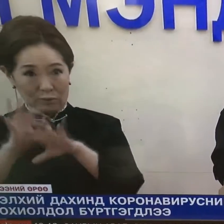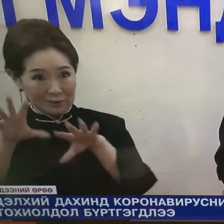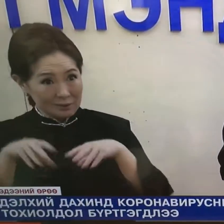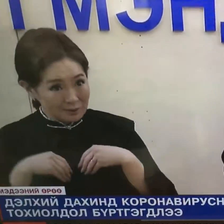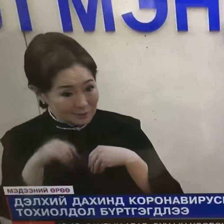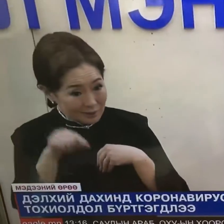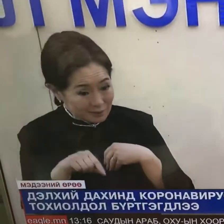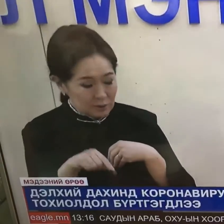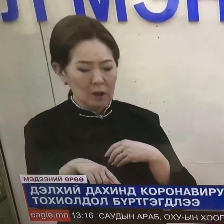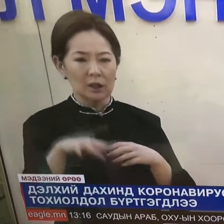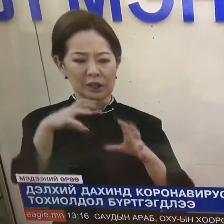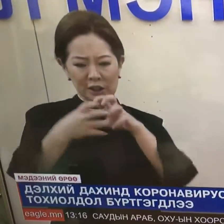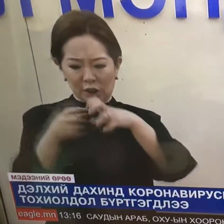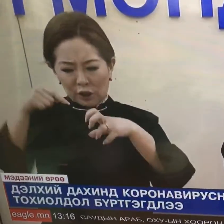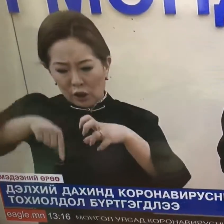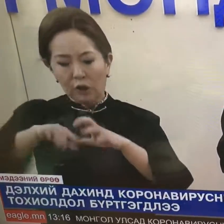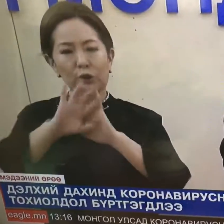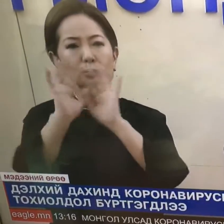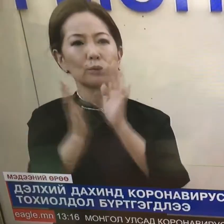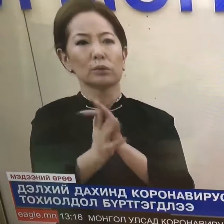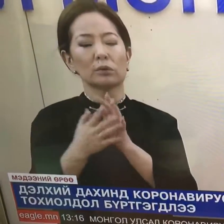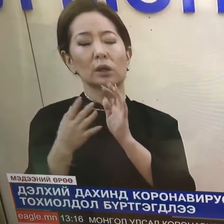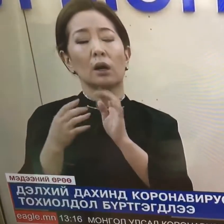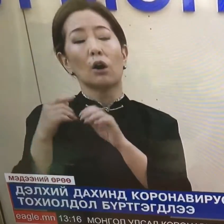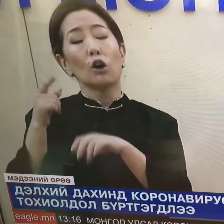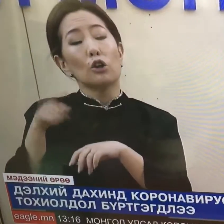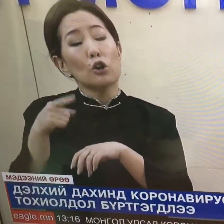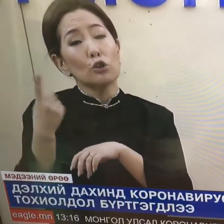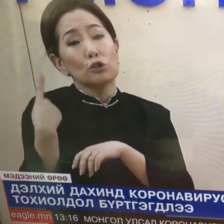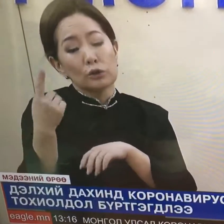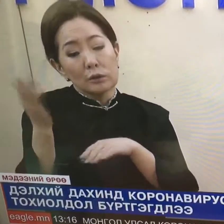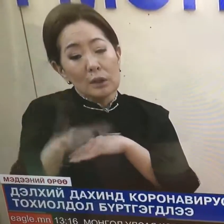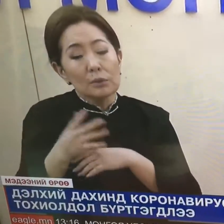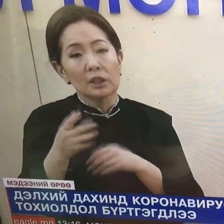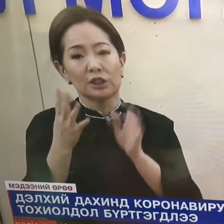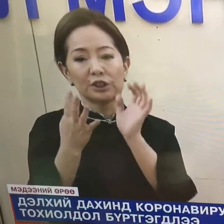дотор дэлхийн хэмжээнд 98% нас орж, нийт нас оролтын тоо